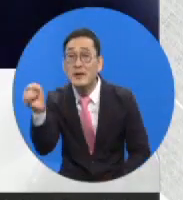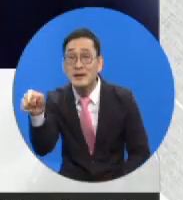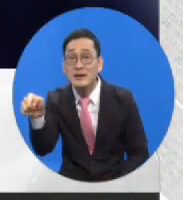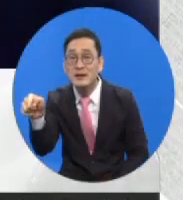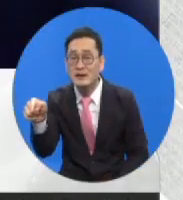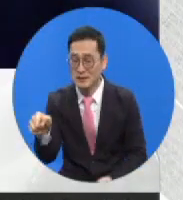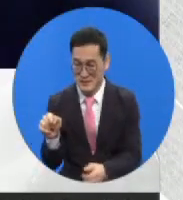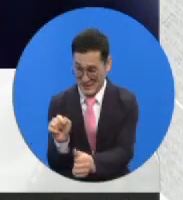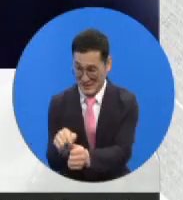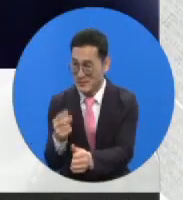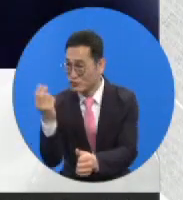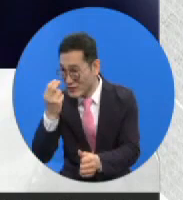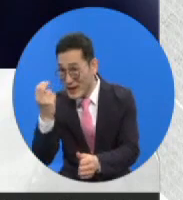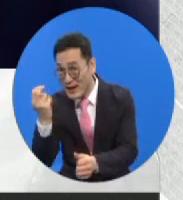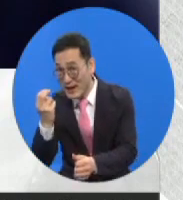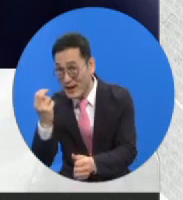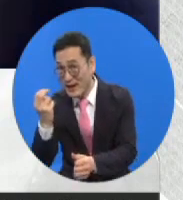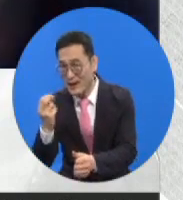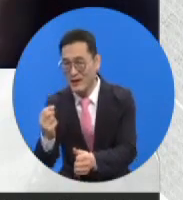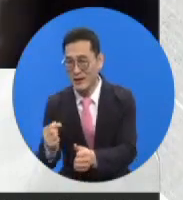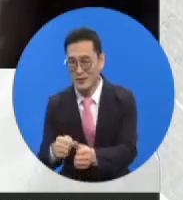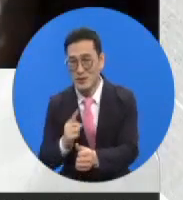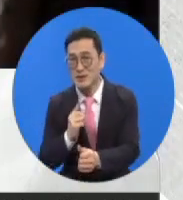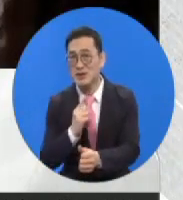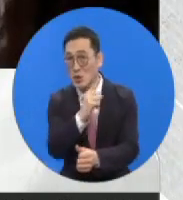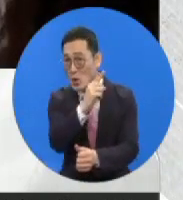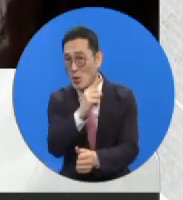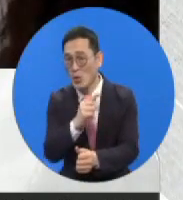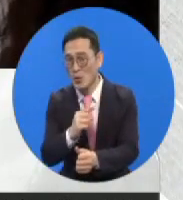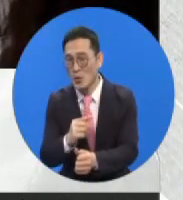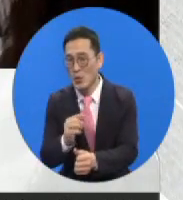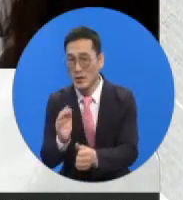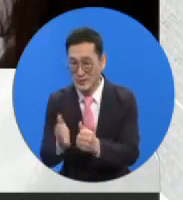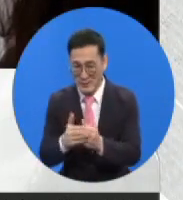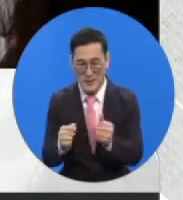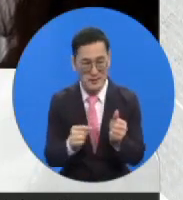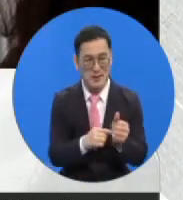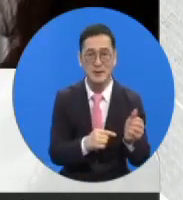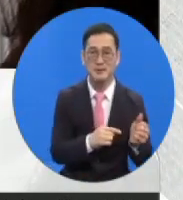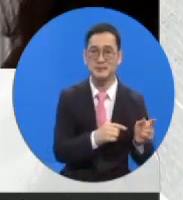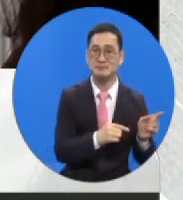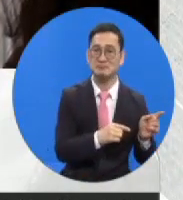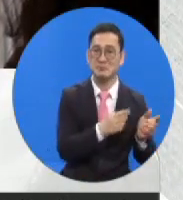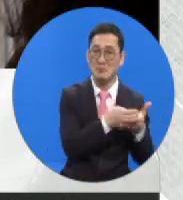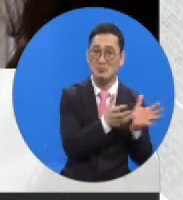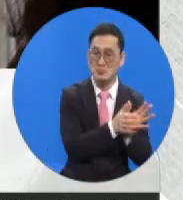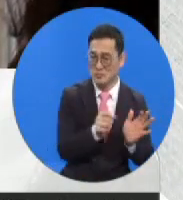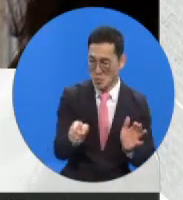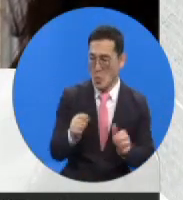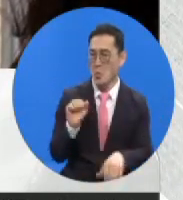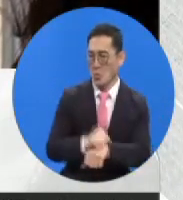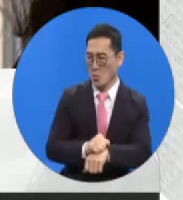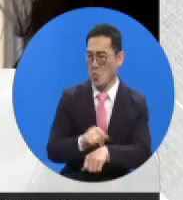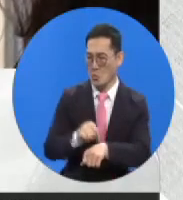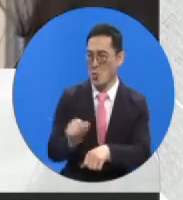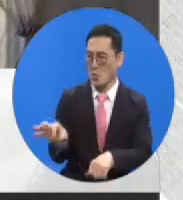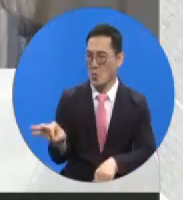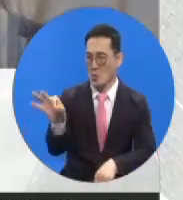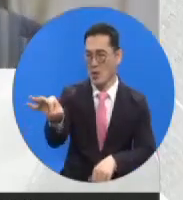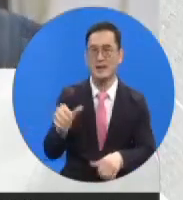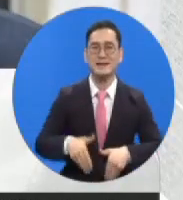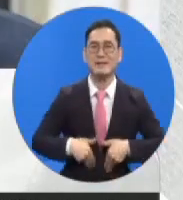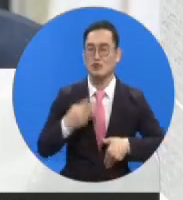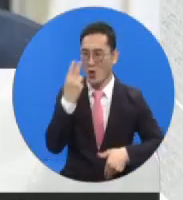기소했죠. 그걸 두고 이제 그리고 이제 또 승진하고 그러다 보니까 추미애 사단 아니냐 이렇게 이제 많은 언론들이 봤었는데 그 부분을 본인 스스로